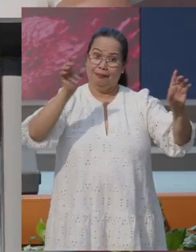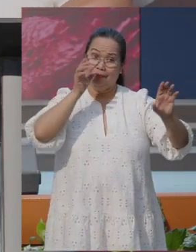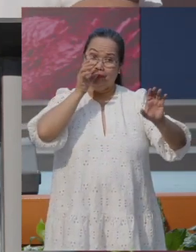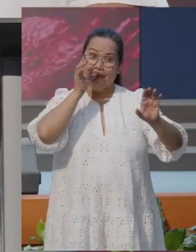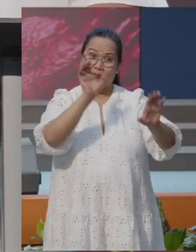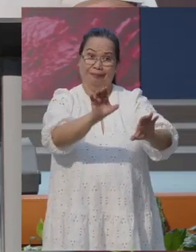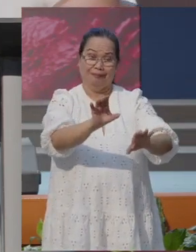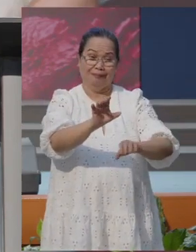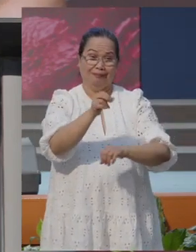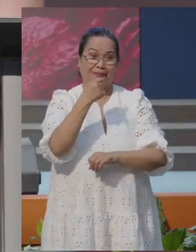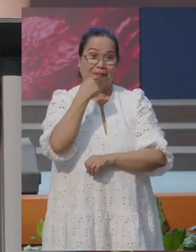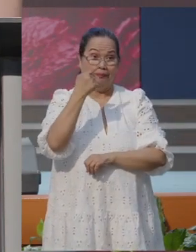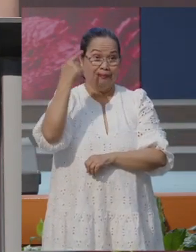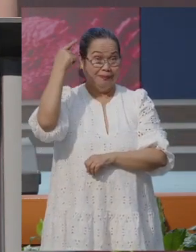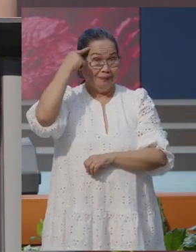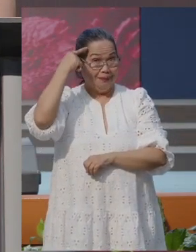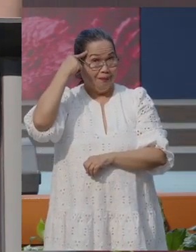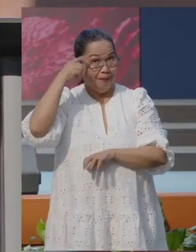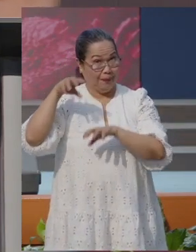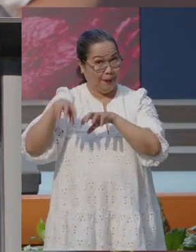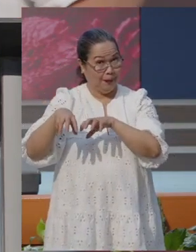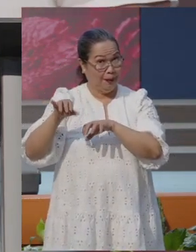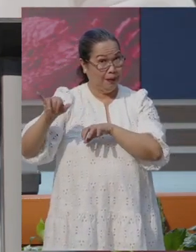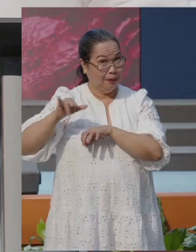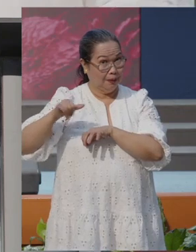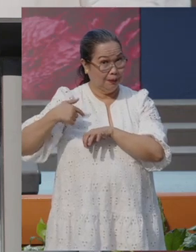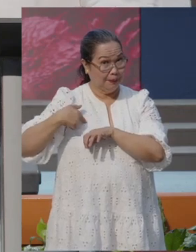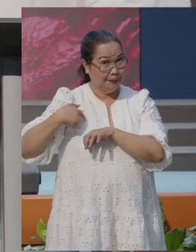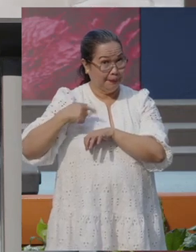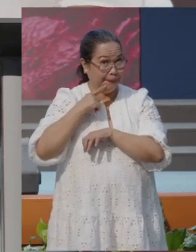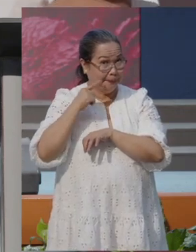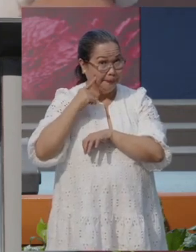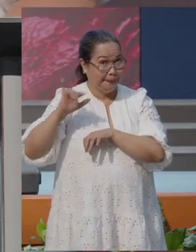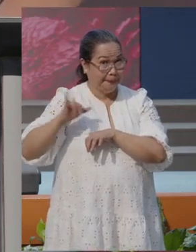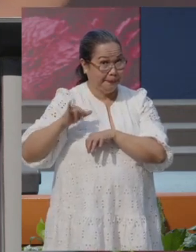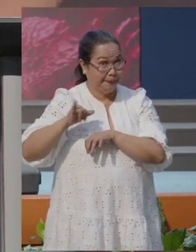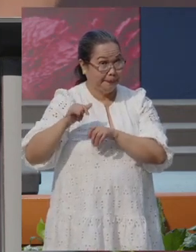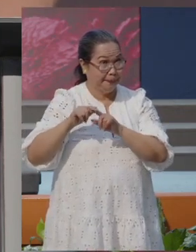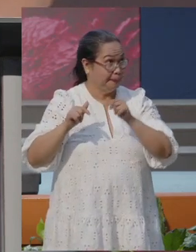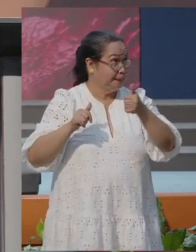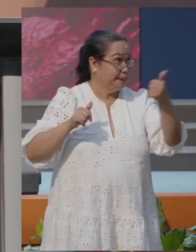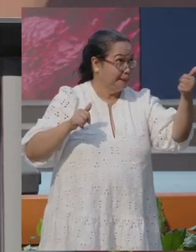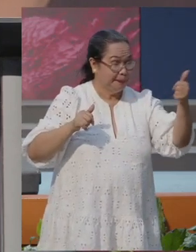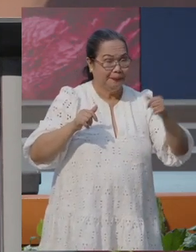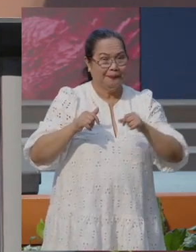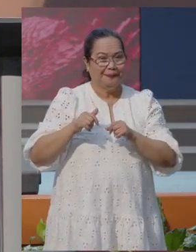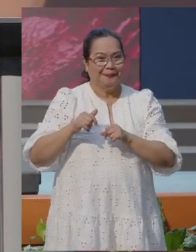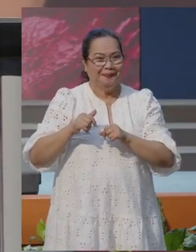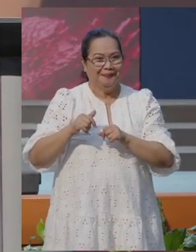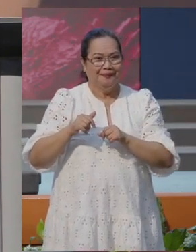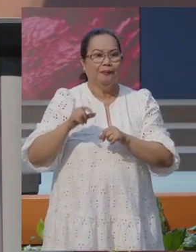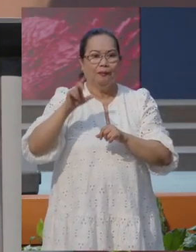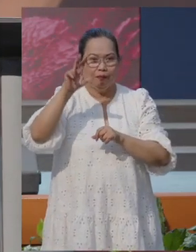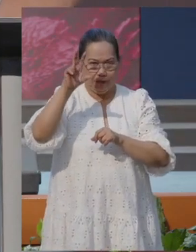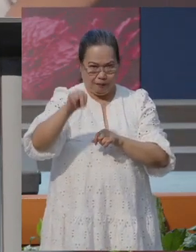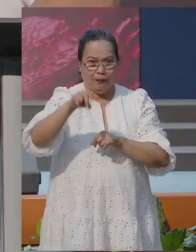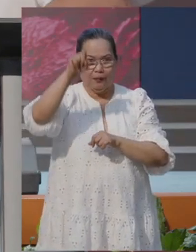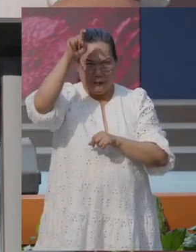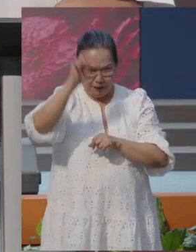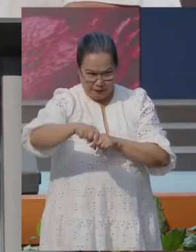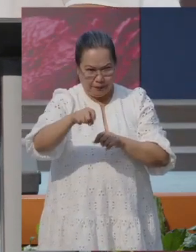Kasi yung konsepto nila ng neighbor, yun lang Hudyo. Pero naalala niyo yung parable of the Good Samaritan sa Luke